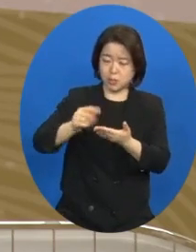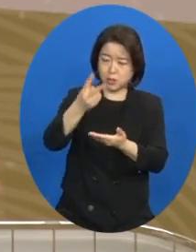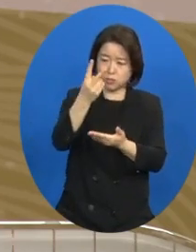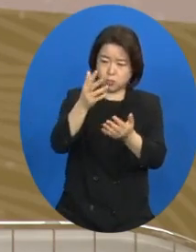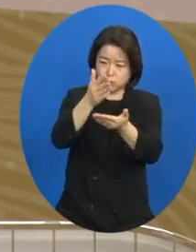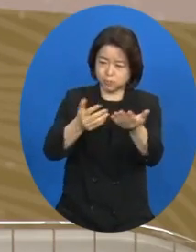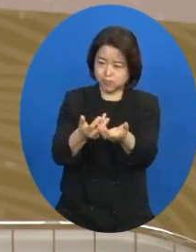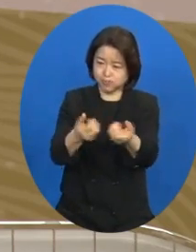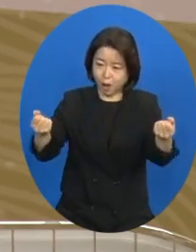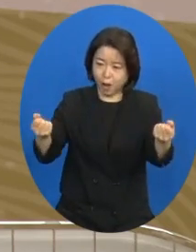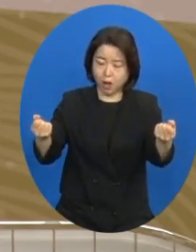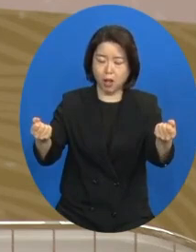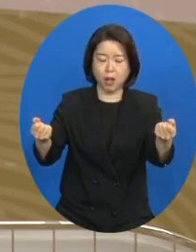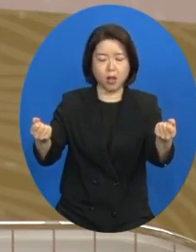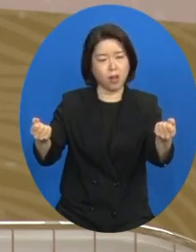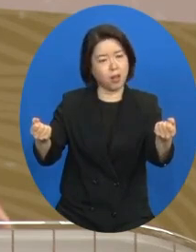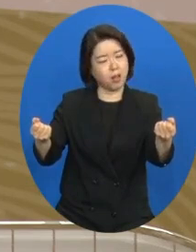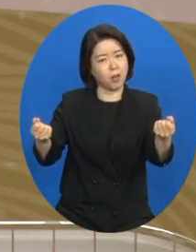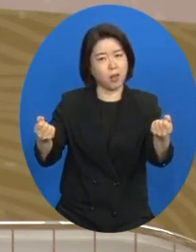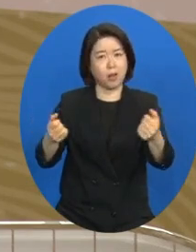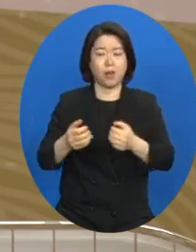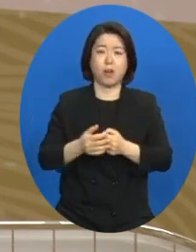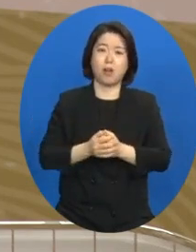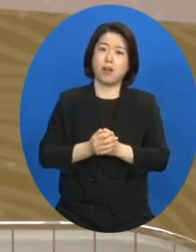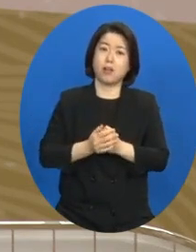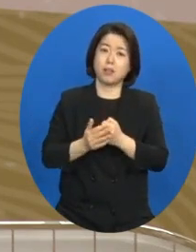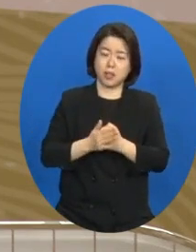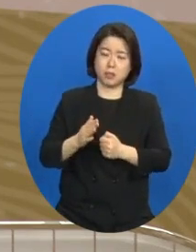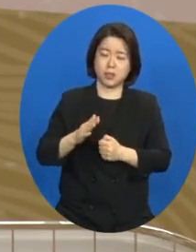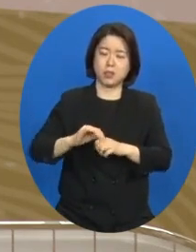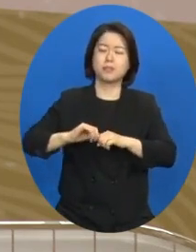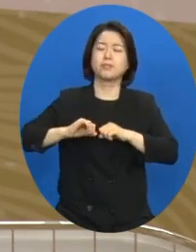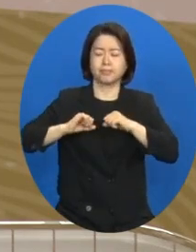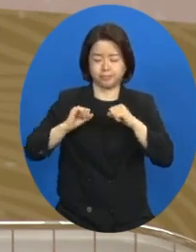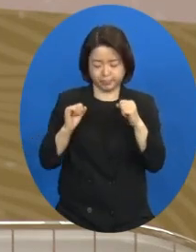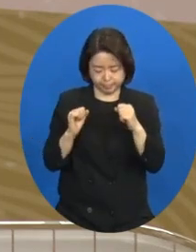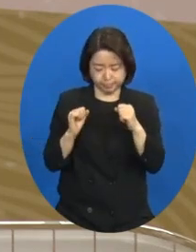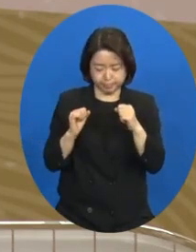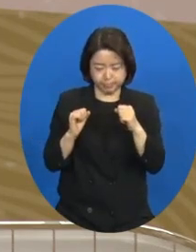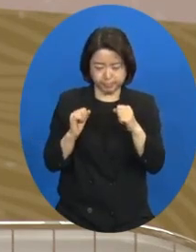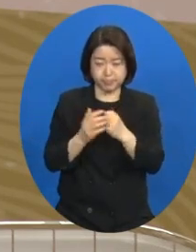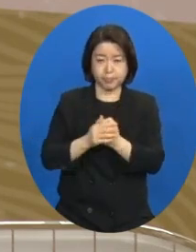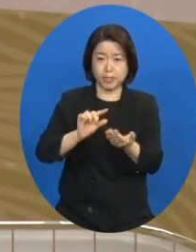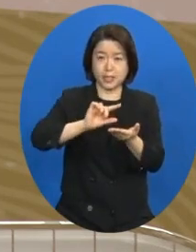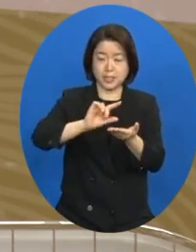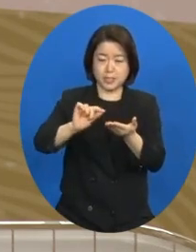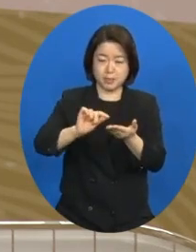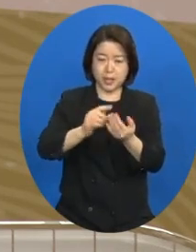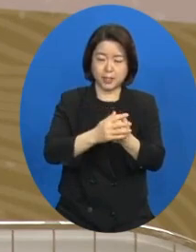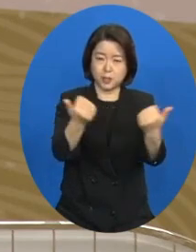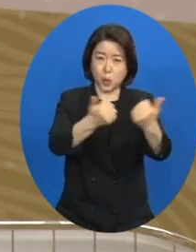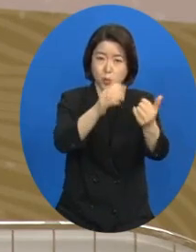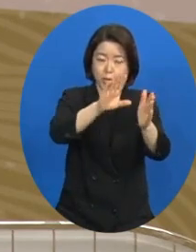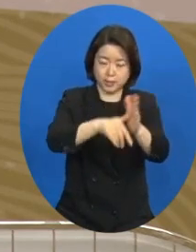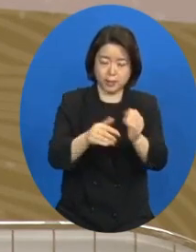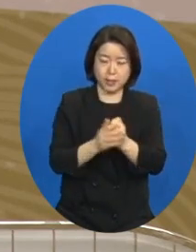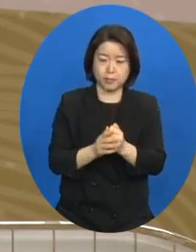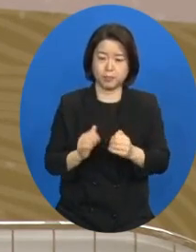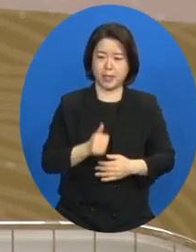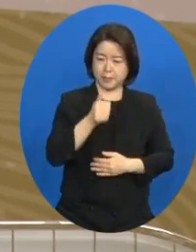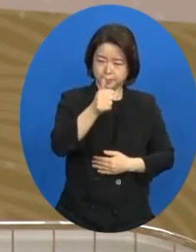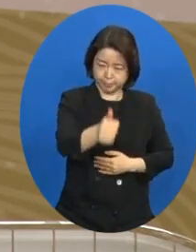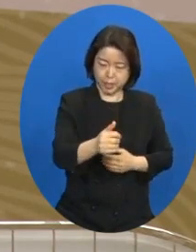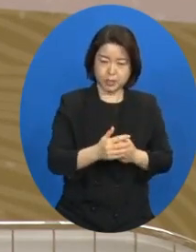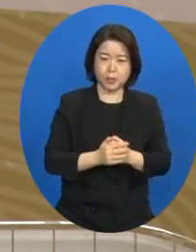데 그 솜 순종합니다 개 집안 교육자의 이때 나가서